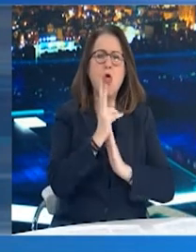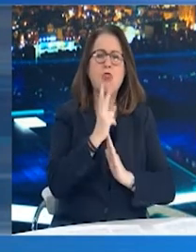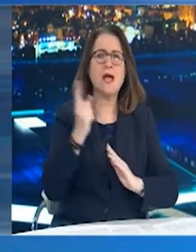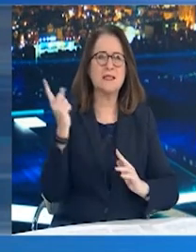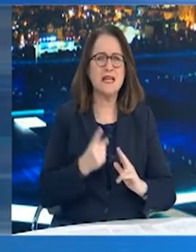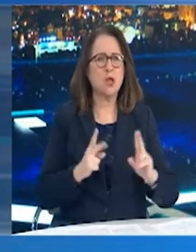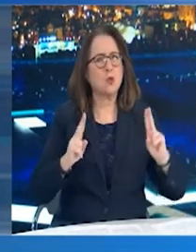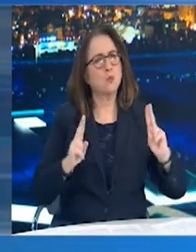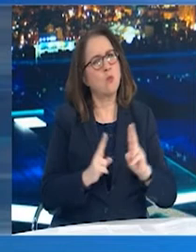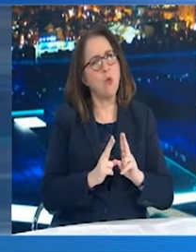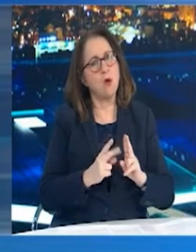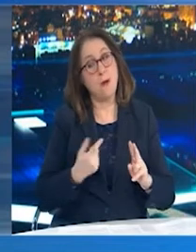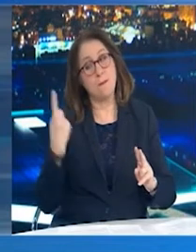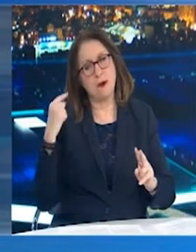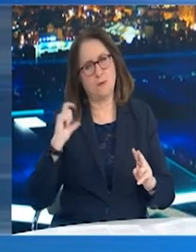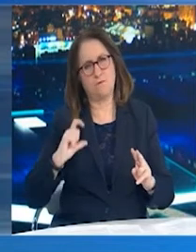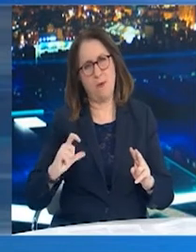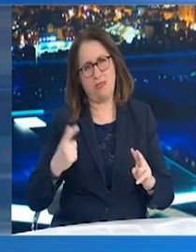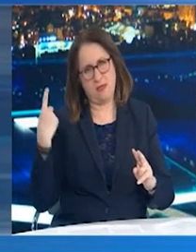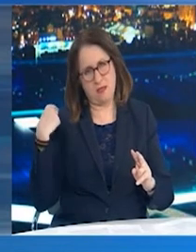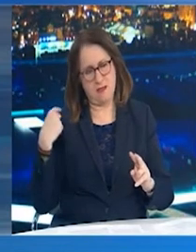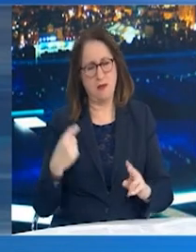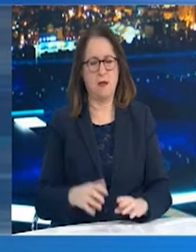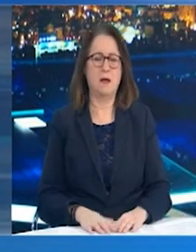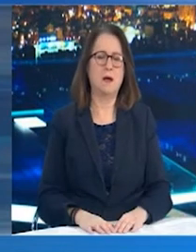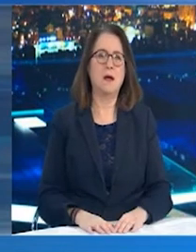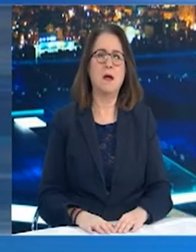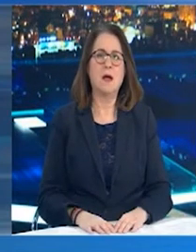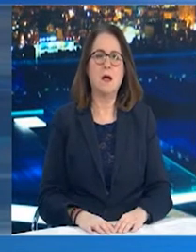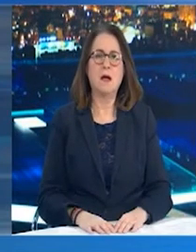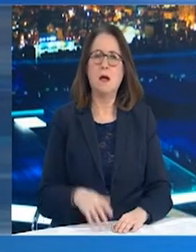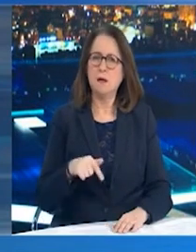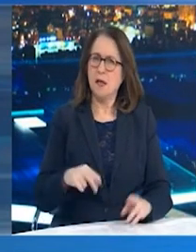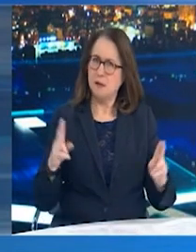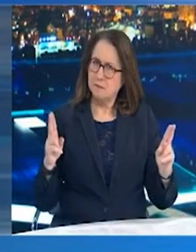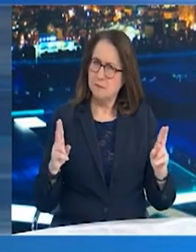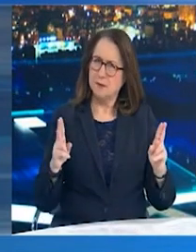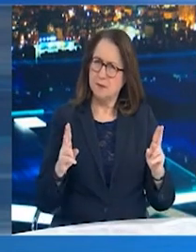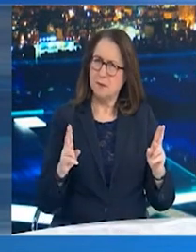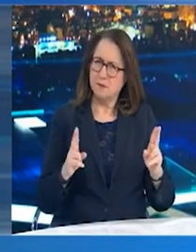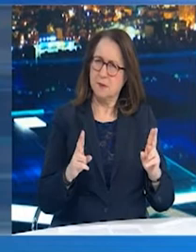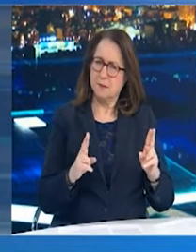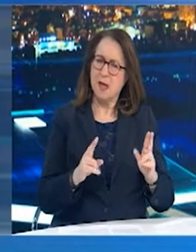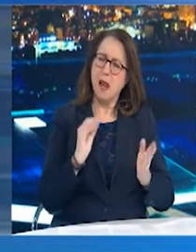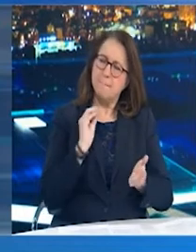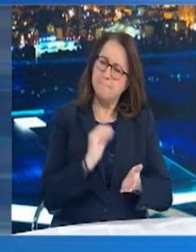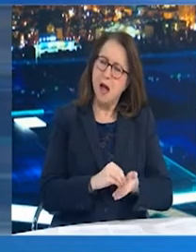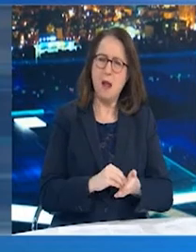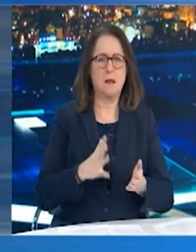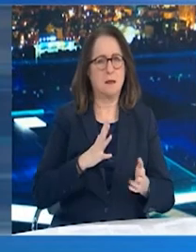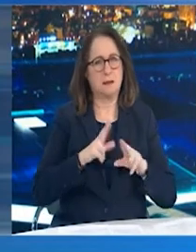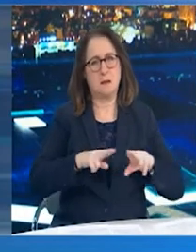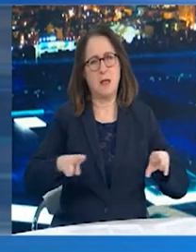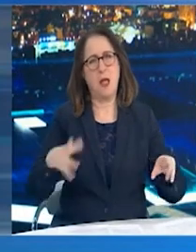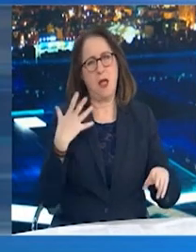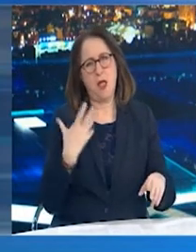προηγούμενη εβδομάδα. Η κατάσταση στις μονάδες εντατικής θεραπείας εξακολουθεί να βελτιώνεται, ωστόσο παραμένει σχετικώς επιβαρημένη. Ο